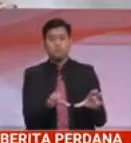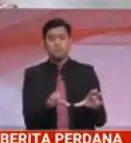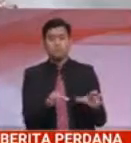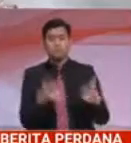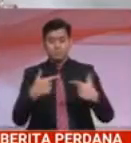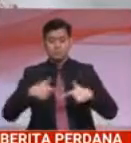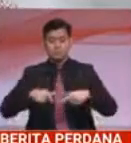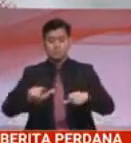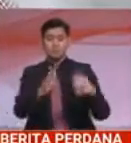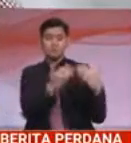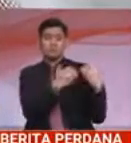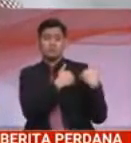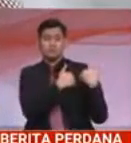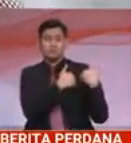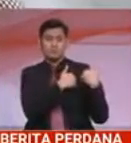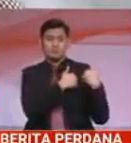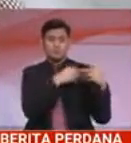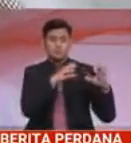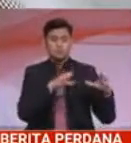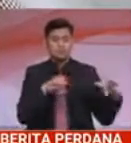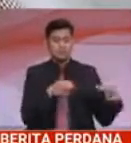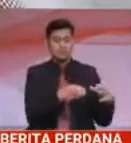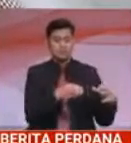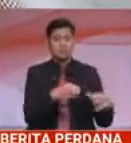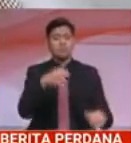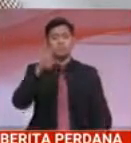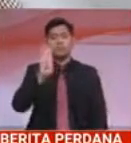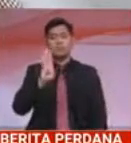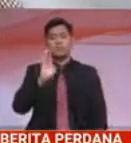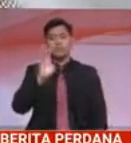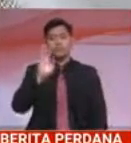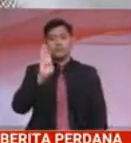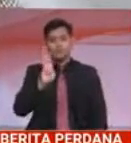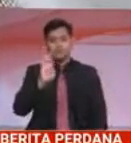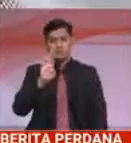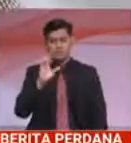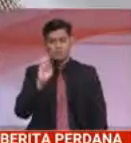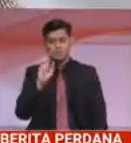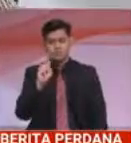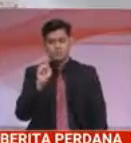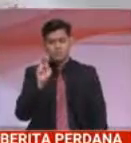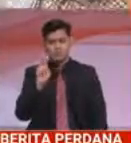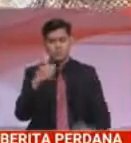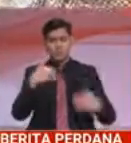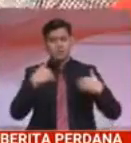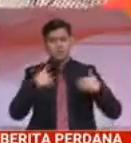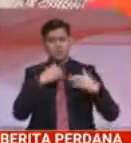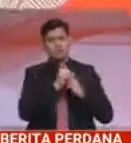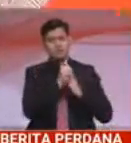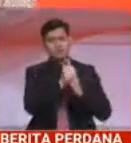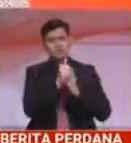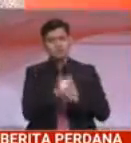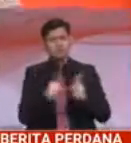Parti Bersatu ini lengkap mempunyai pemimpin-pemimpin yang hebat-hebat yang boleh membantu saya.